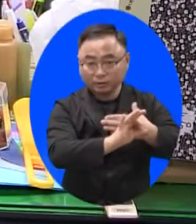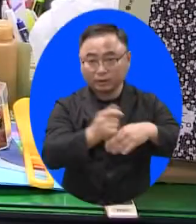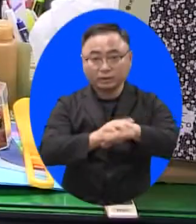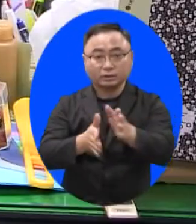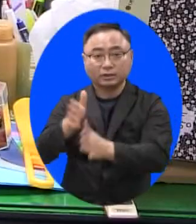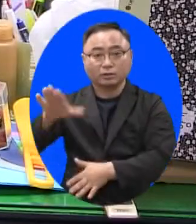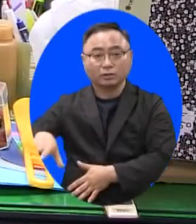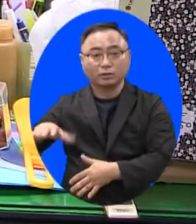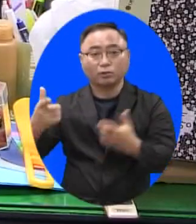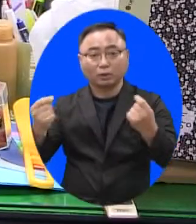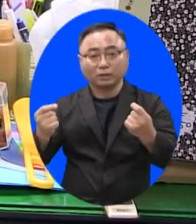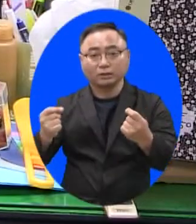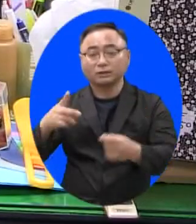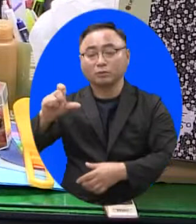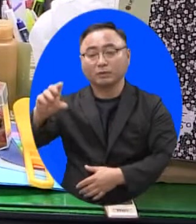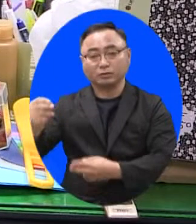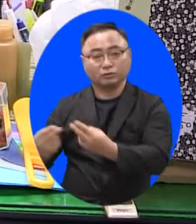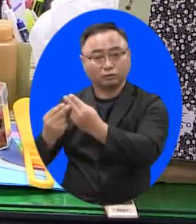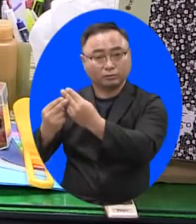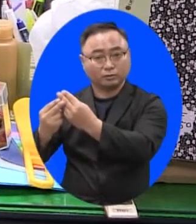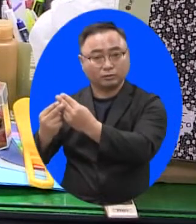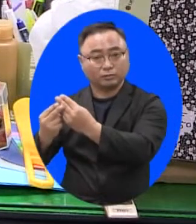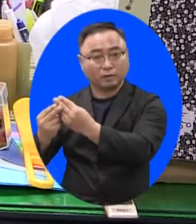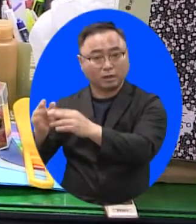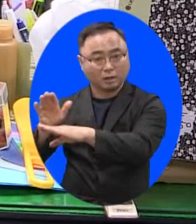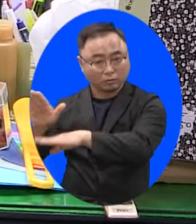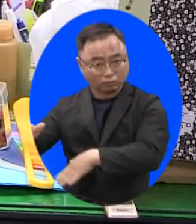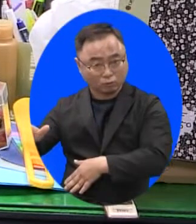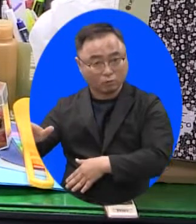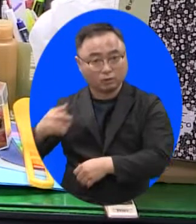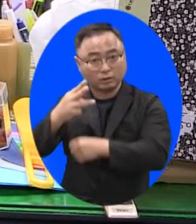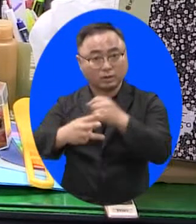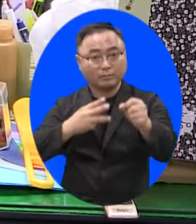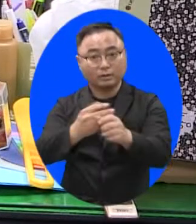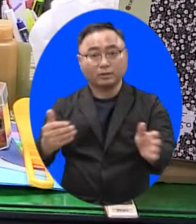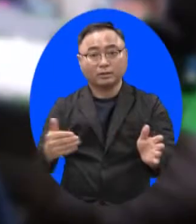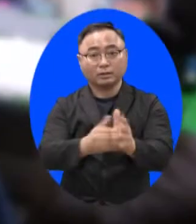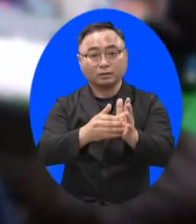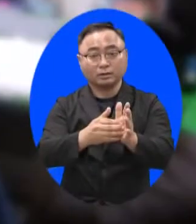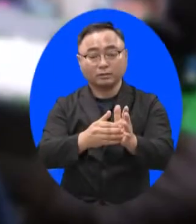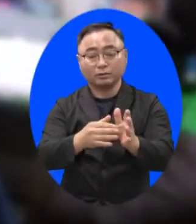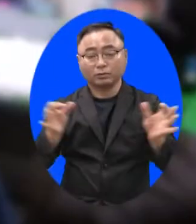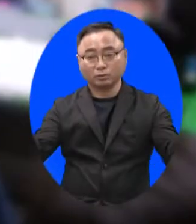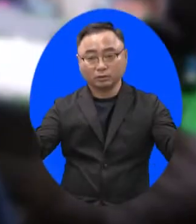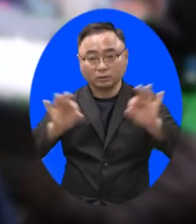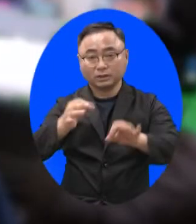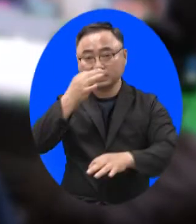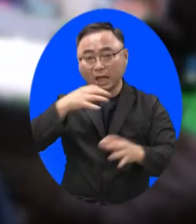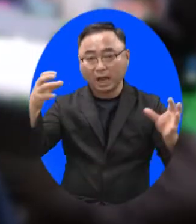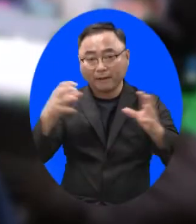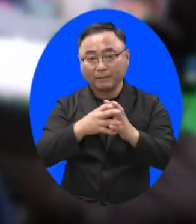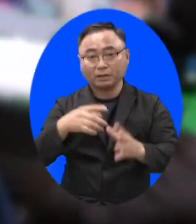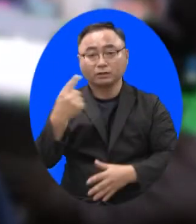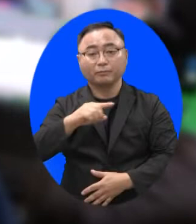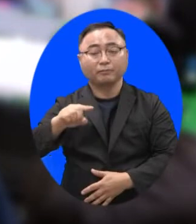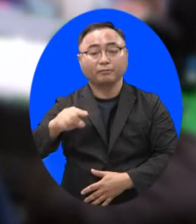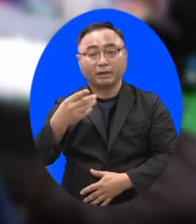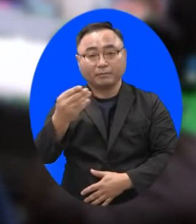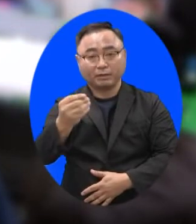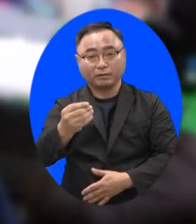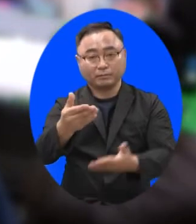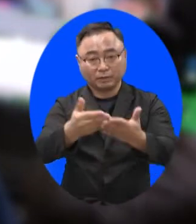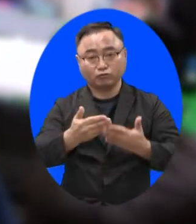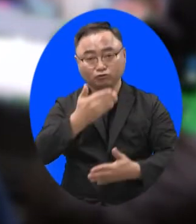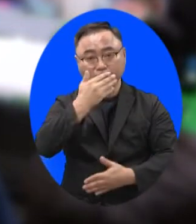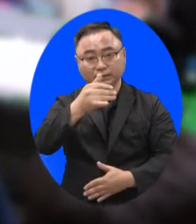같은 금액인 15만 원을 적립해주며 3년 만기 시 저축액과 이자를 합해 약 1,100만 원을 수령할